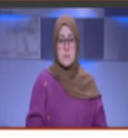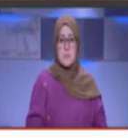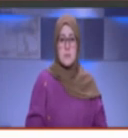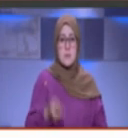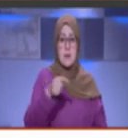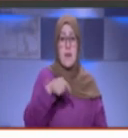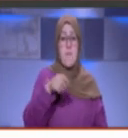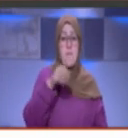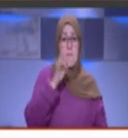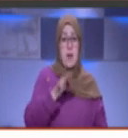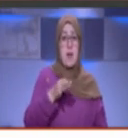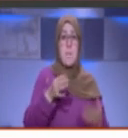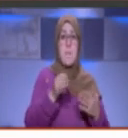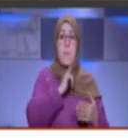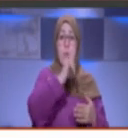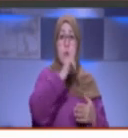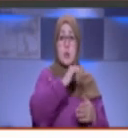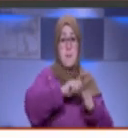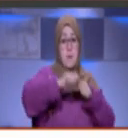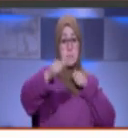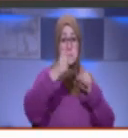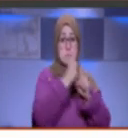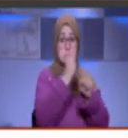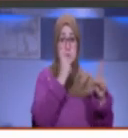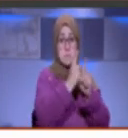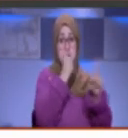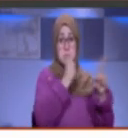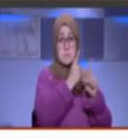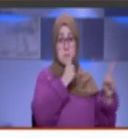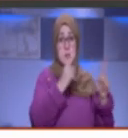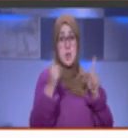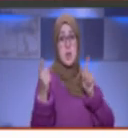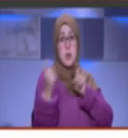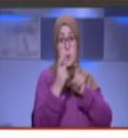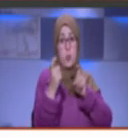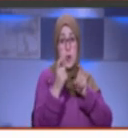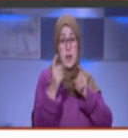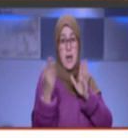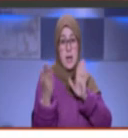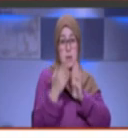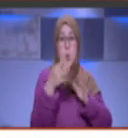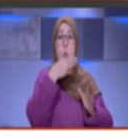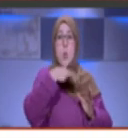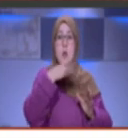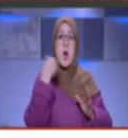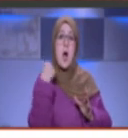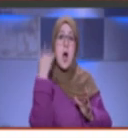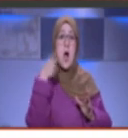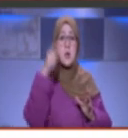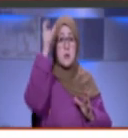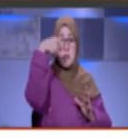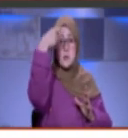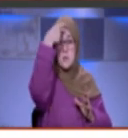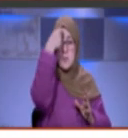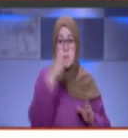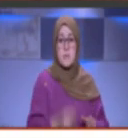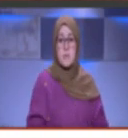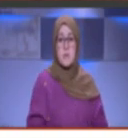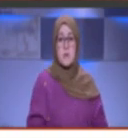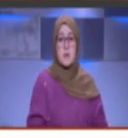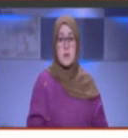المواطنين في إطار جهود مواجهة انتشار فيروس كورونا المستجد. ياريت كل مصالح